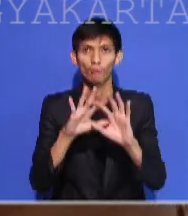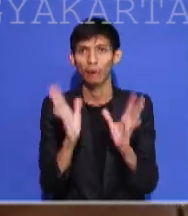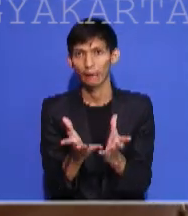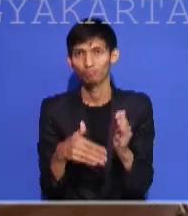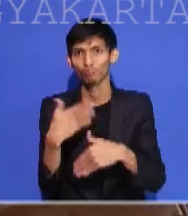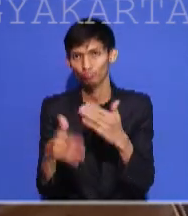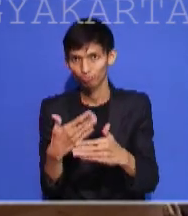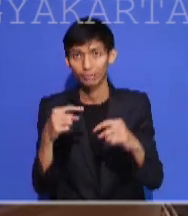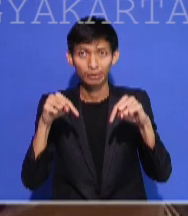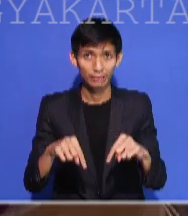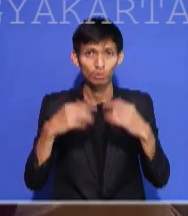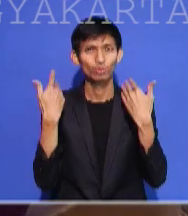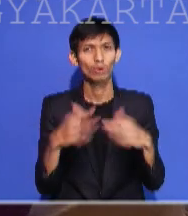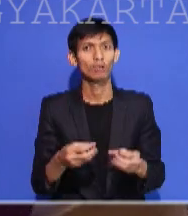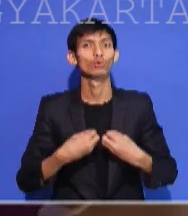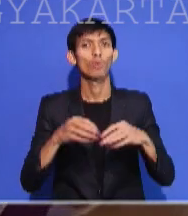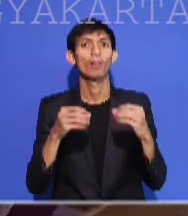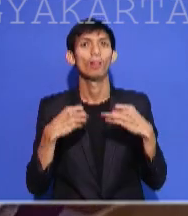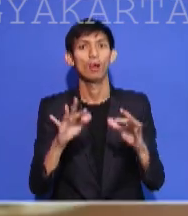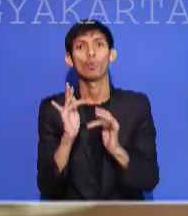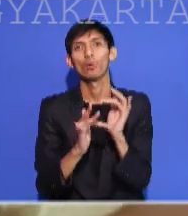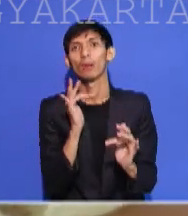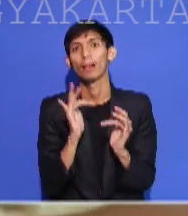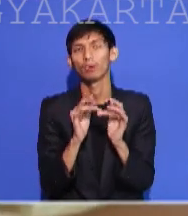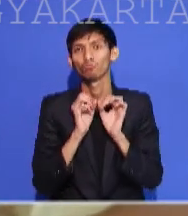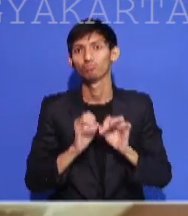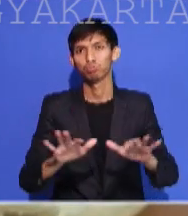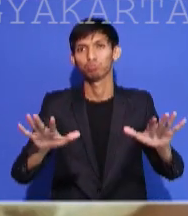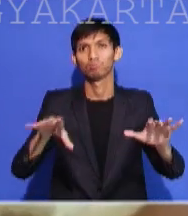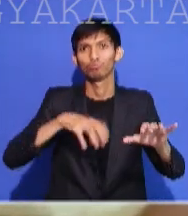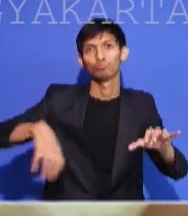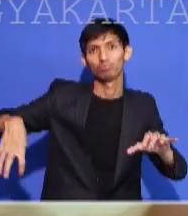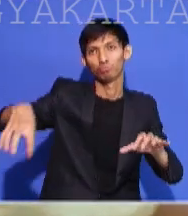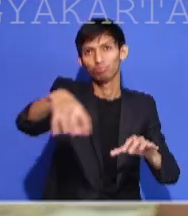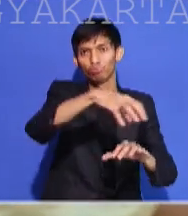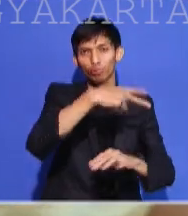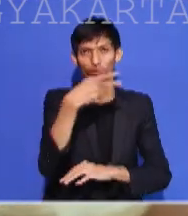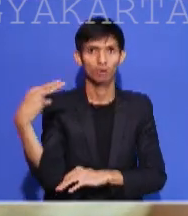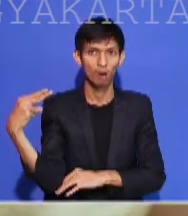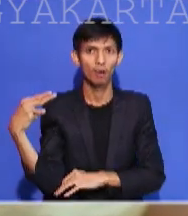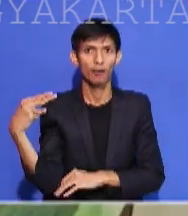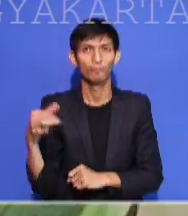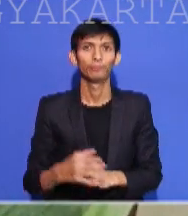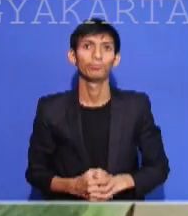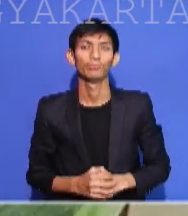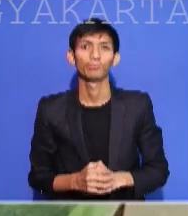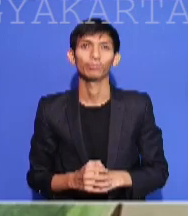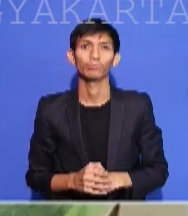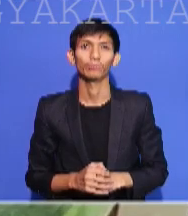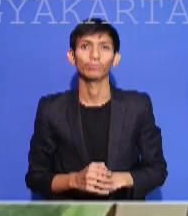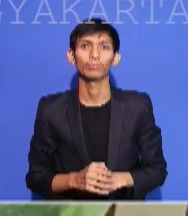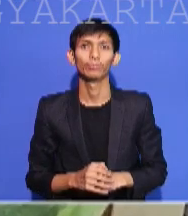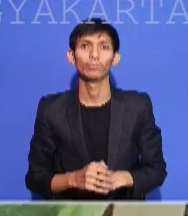Lili ini juga telah dipasarkan secara daring hingga ke berbagai daerah di Indonesia mulai dari Pulau